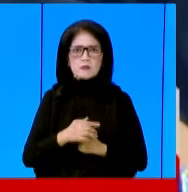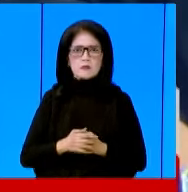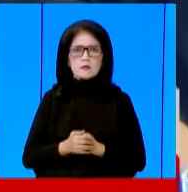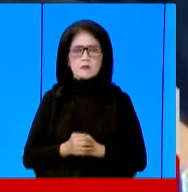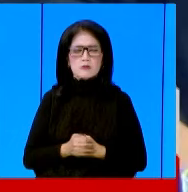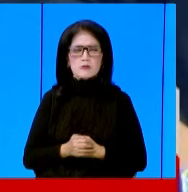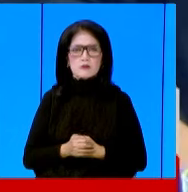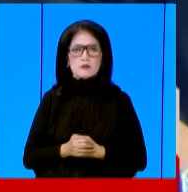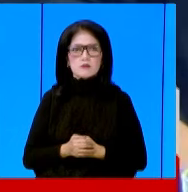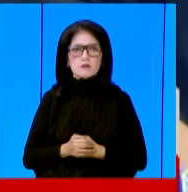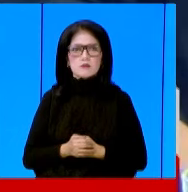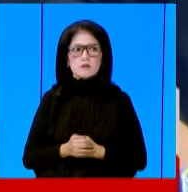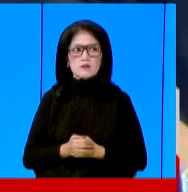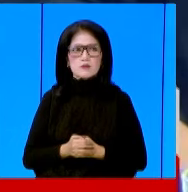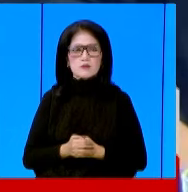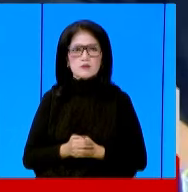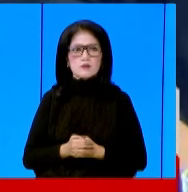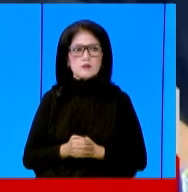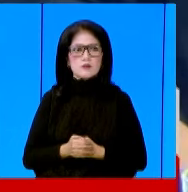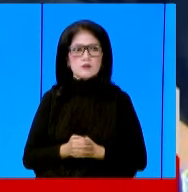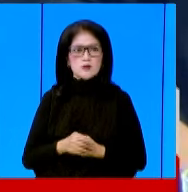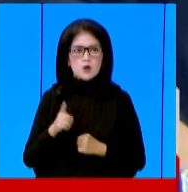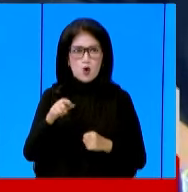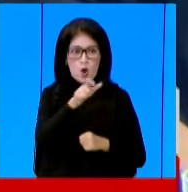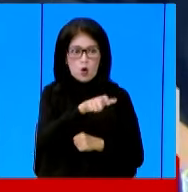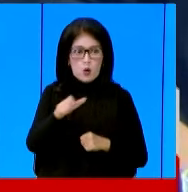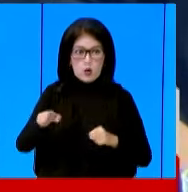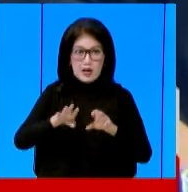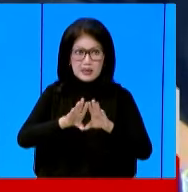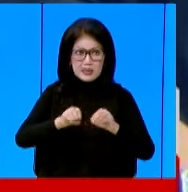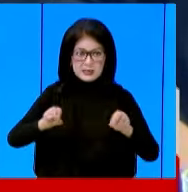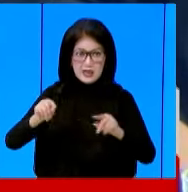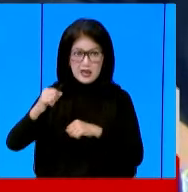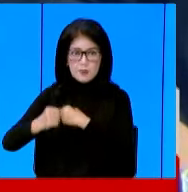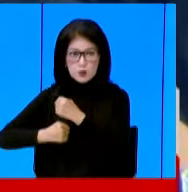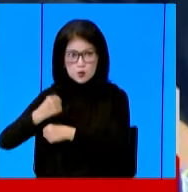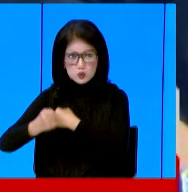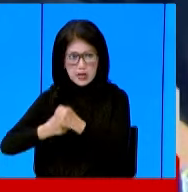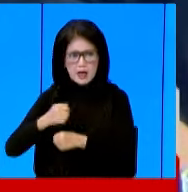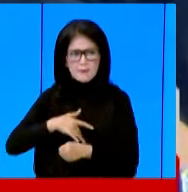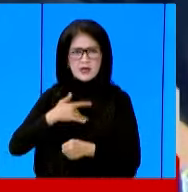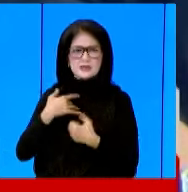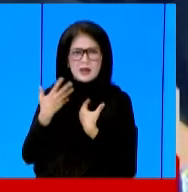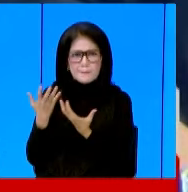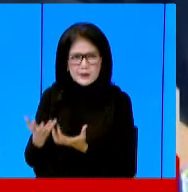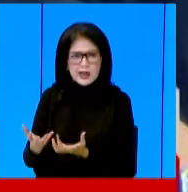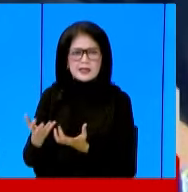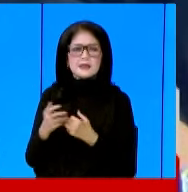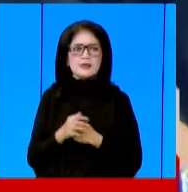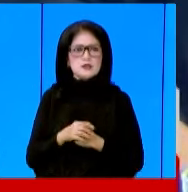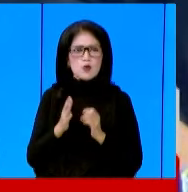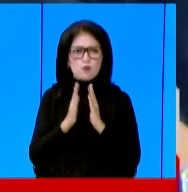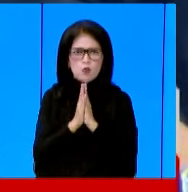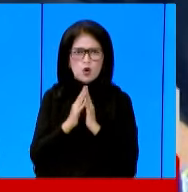ada keberatan dari karyawan dan keberatan dari pengusaha. Titik ini yang paling rumit, Pak. Kami jawab di sini. Yang